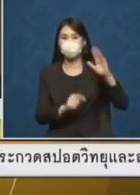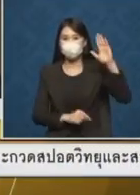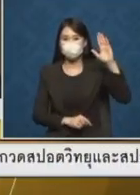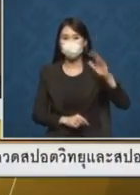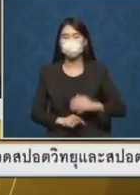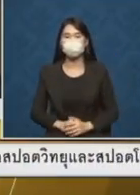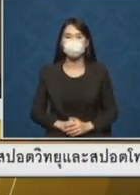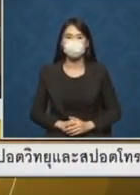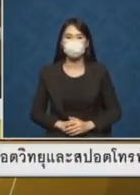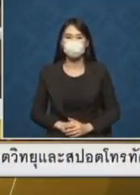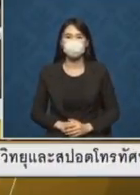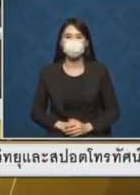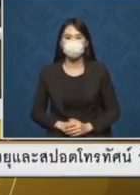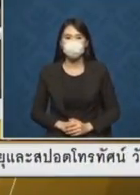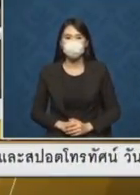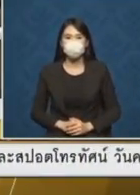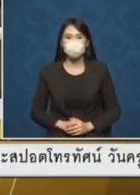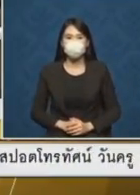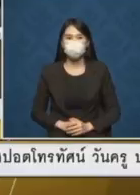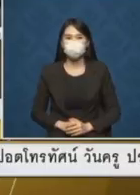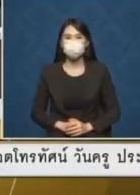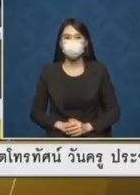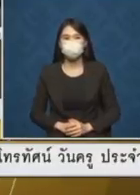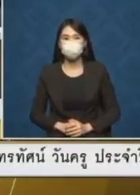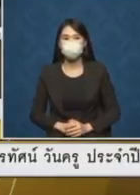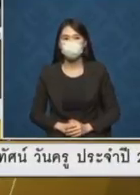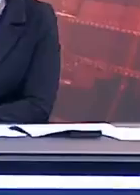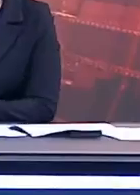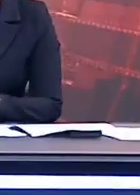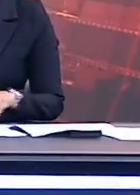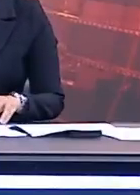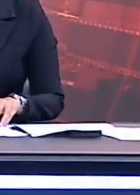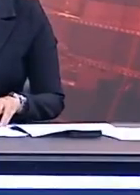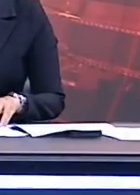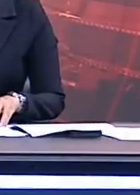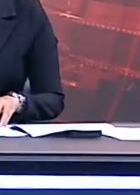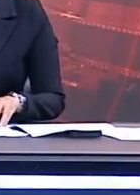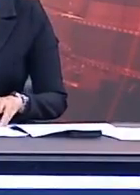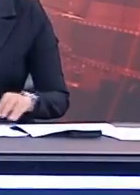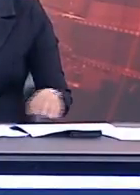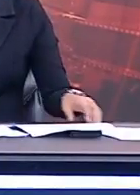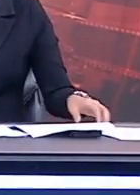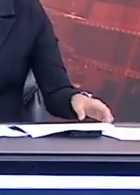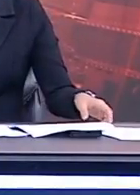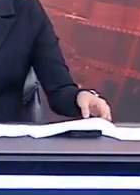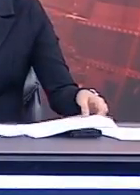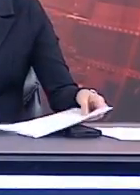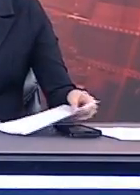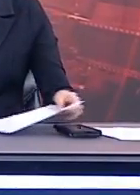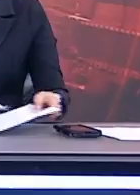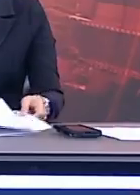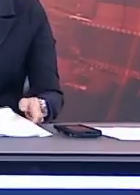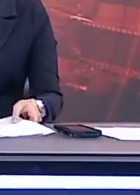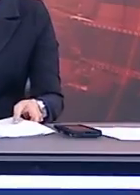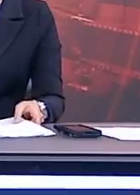เอง ค่ะ ก็ดูต่อแล้วกันครับว่าสุกนี้เนี่ยจะดีขึ้นไหมจะดีขึ้นไหมกับการประชุมสภาผมไม่โทษหรอก